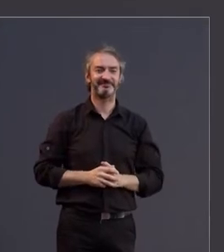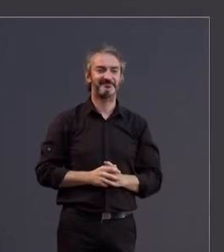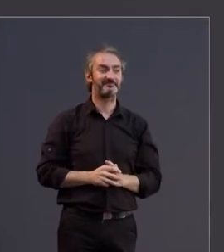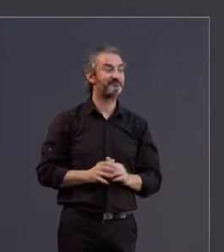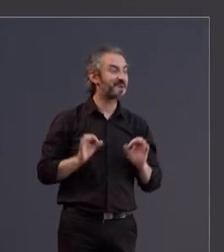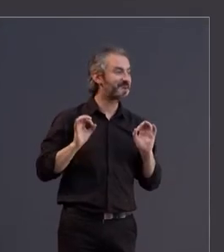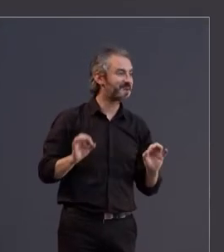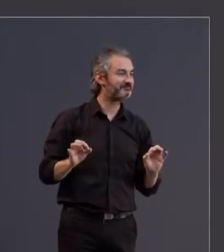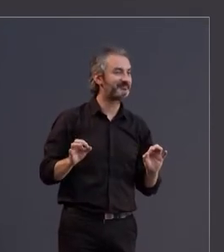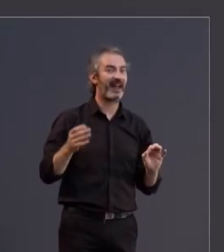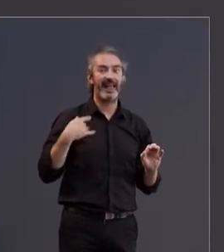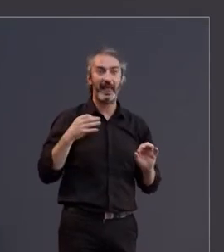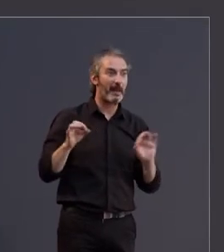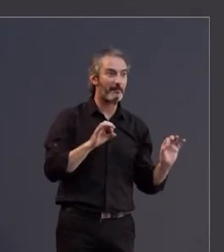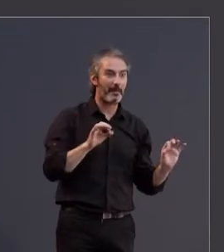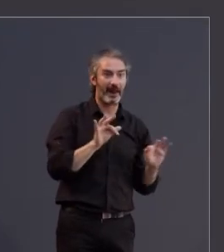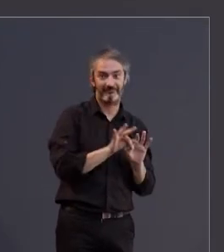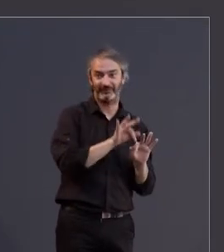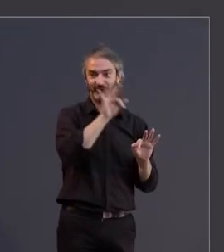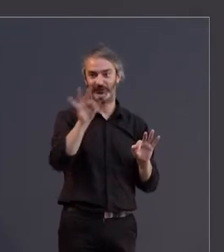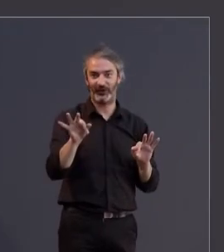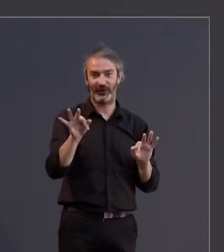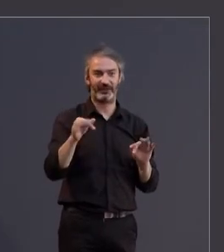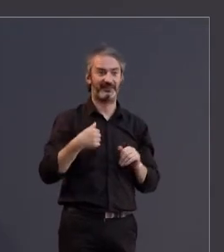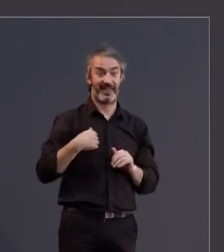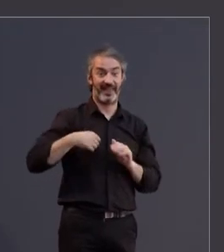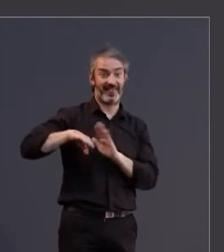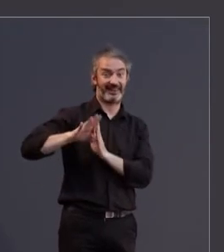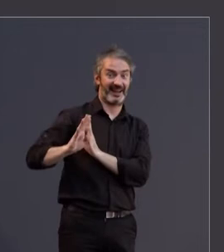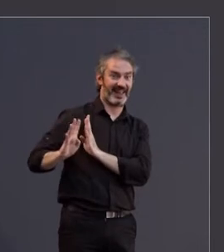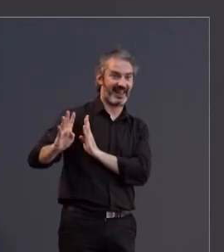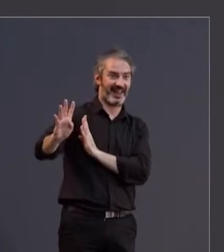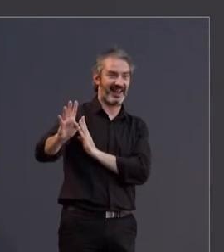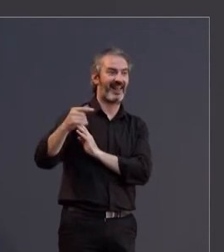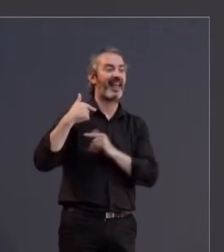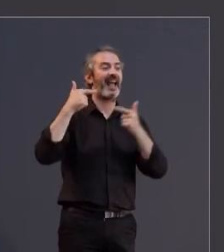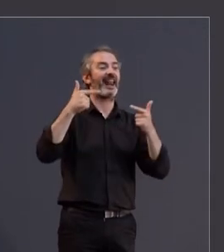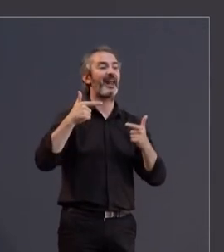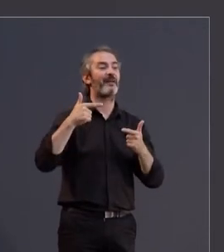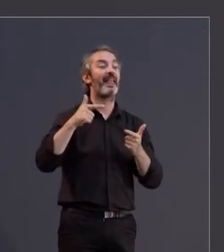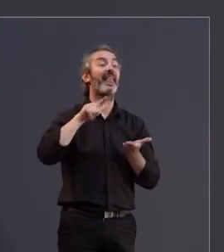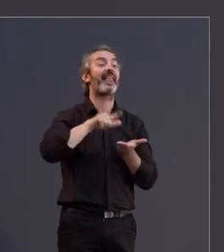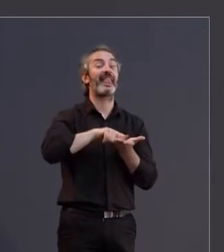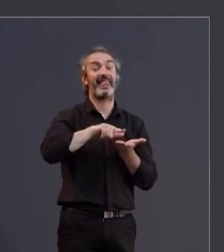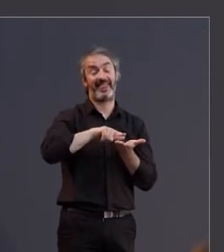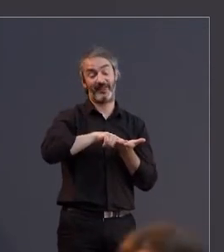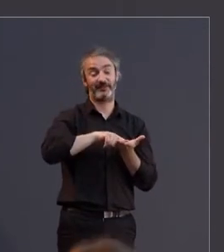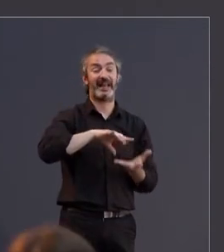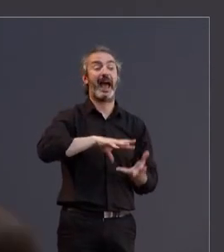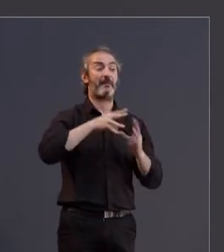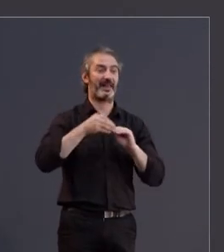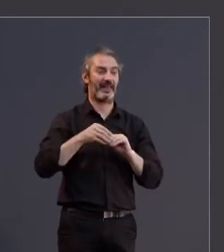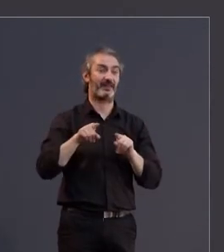Molt bé, i veig que ja s'estan preparant aquí a la meva dreta. Continuem pel grau en llengües aplicades i primer farem com